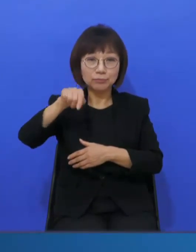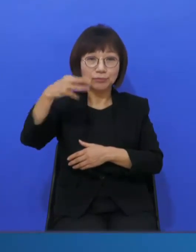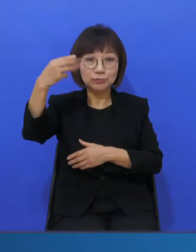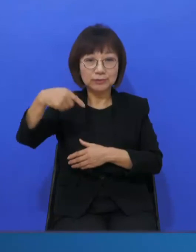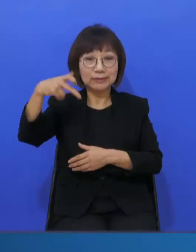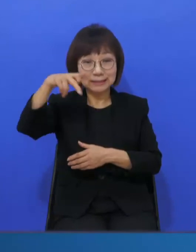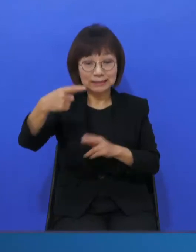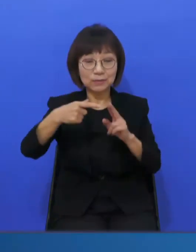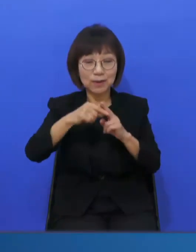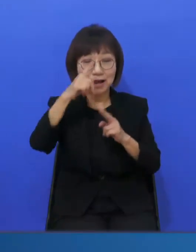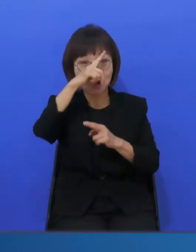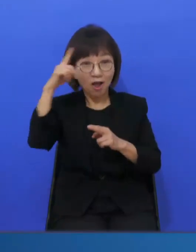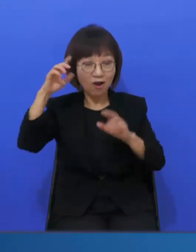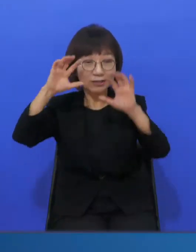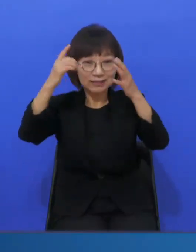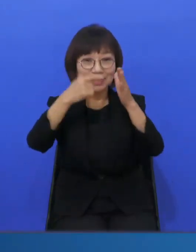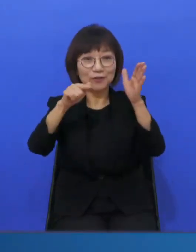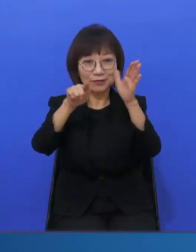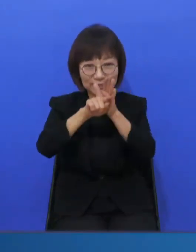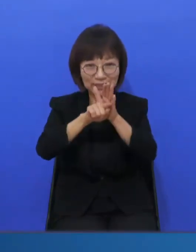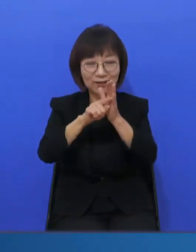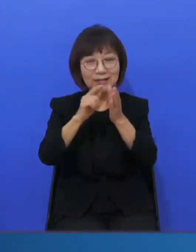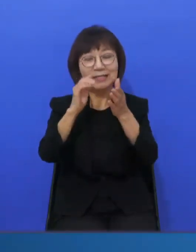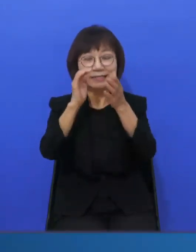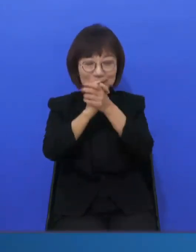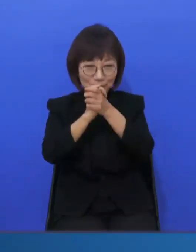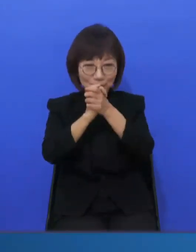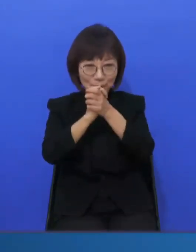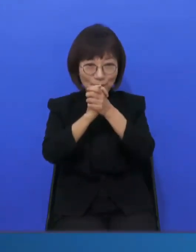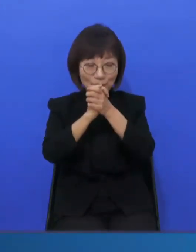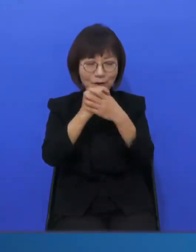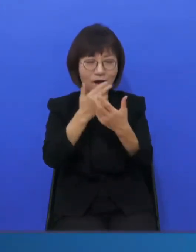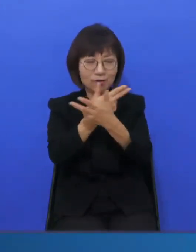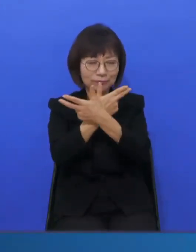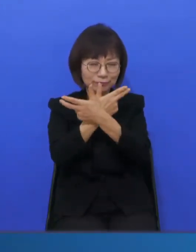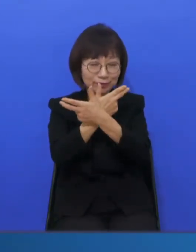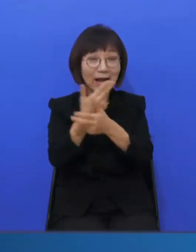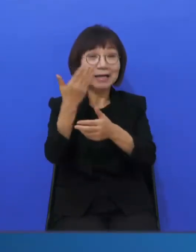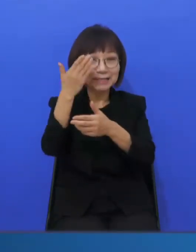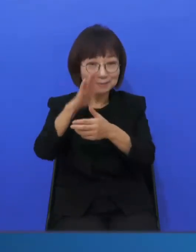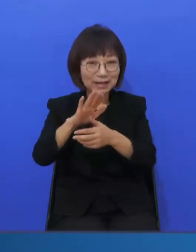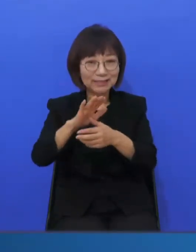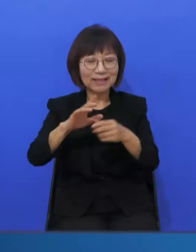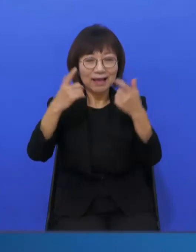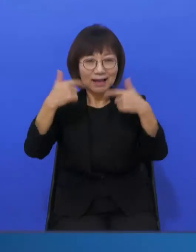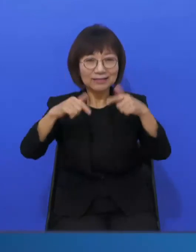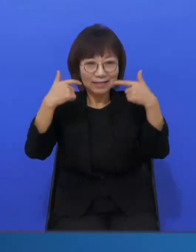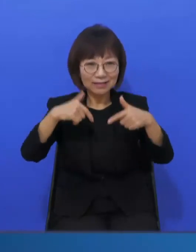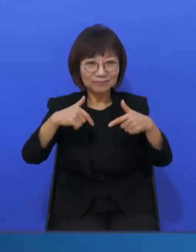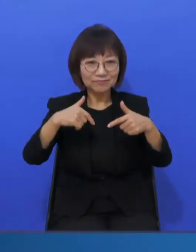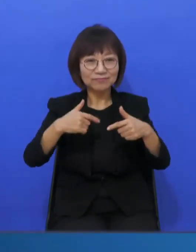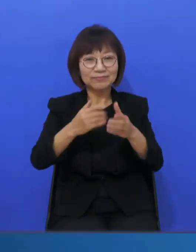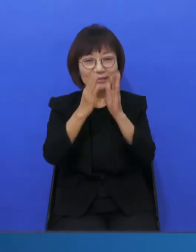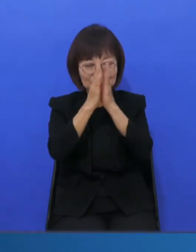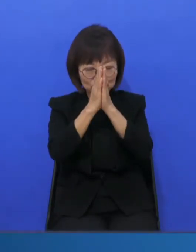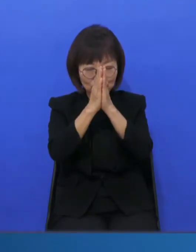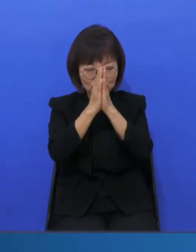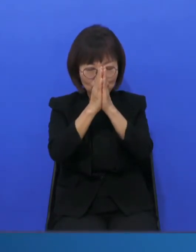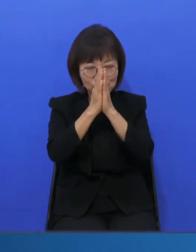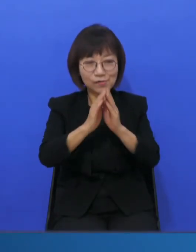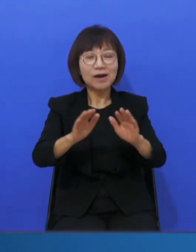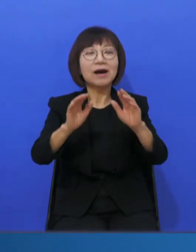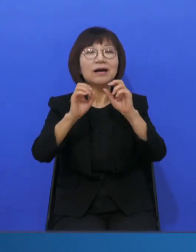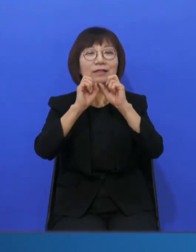러시아를 위해 비대면 상황에서 보고 있지만 대면인 듯이 숨쉬는 모든 순간을 놓치지 말고 기도하는